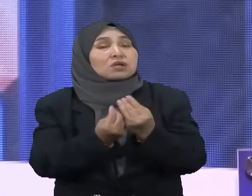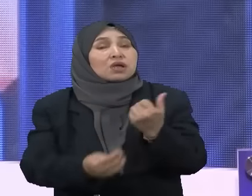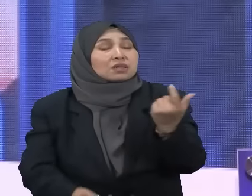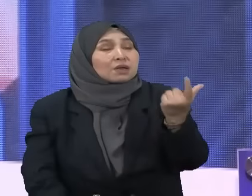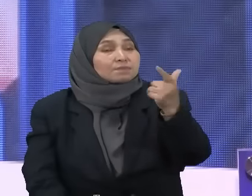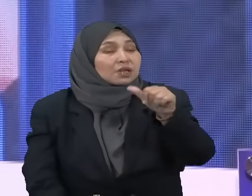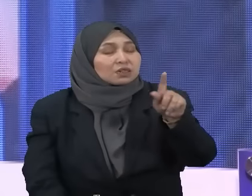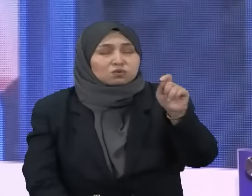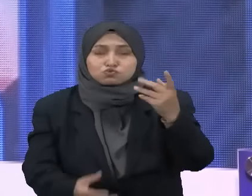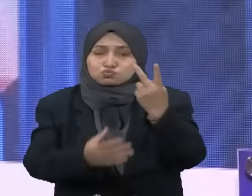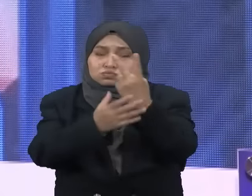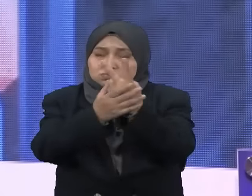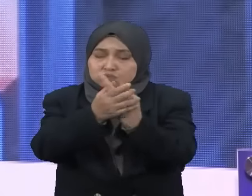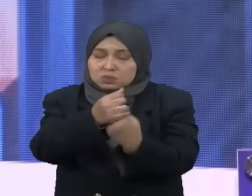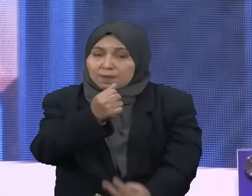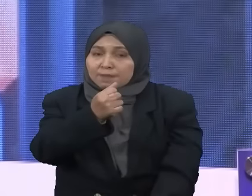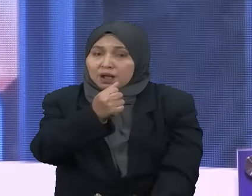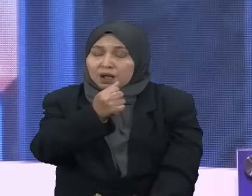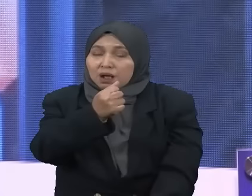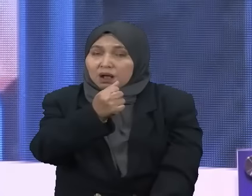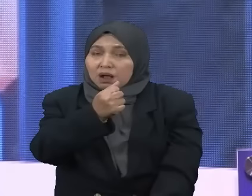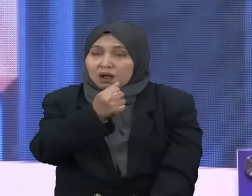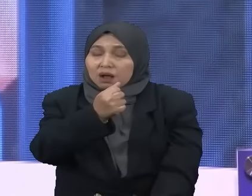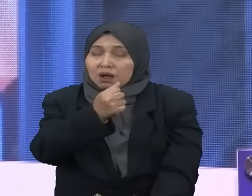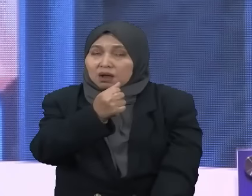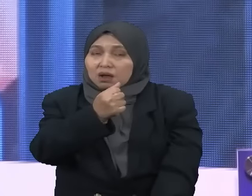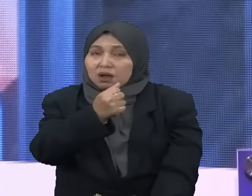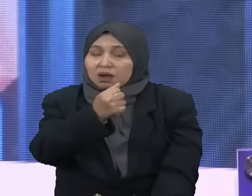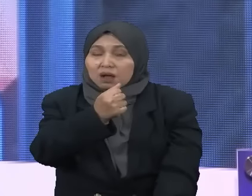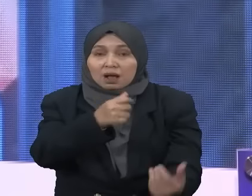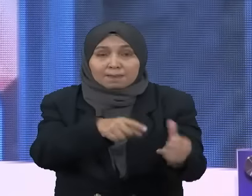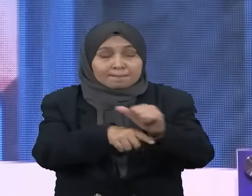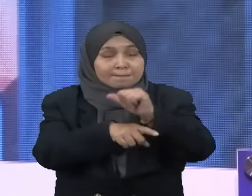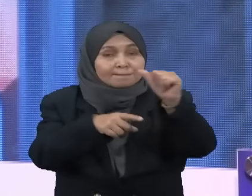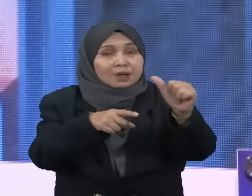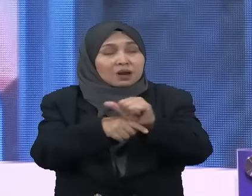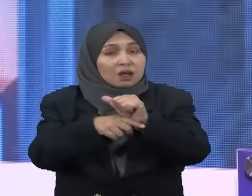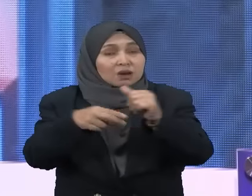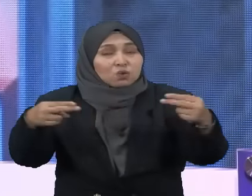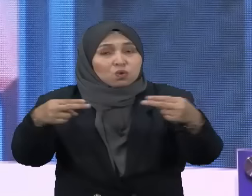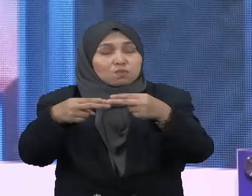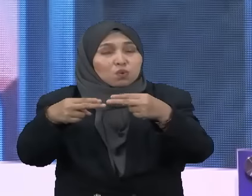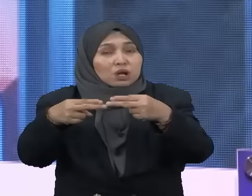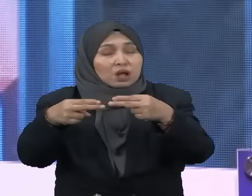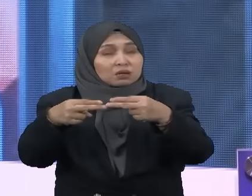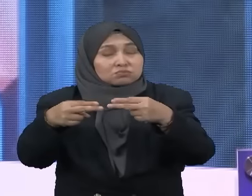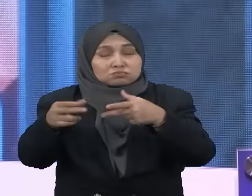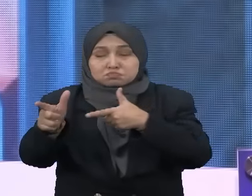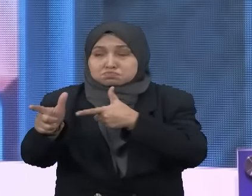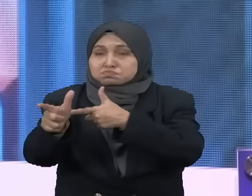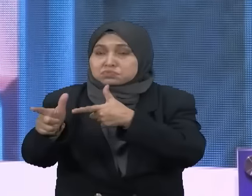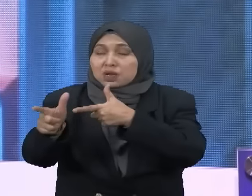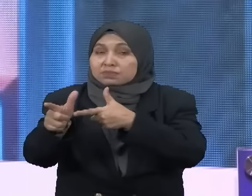sudah tenggelam dalam amalan hubungan sejenis. Kerana itu pada